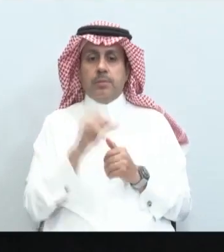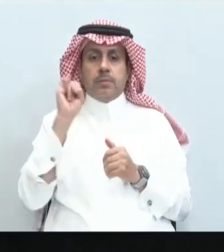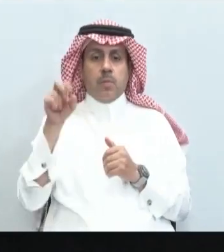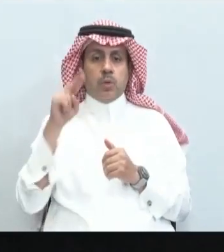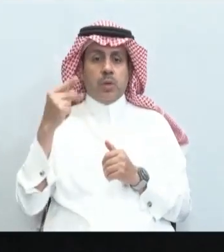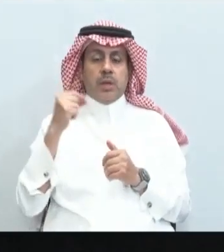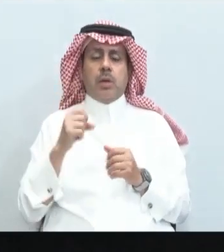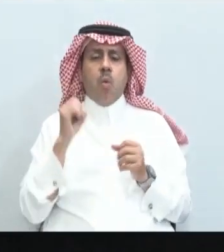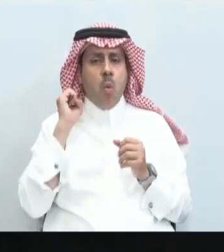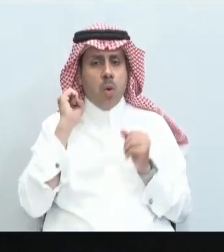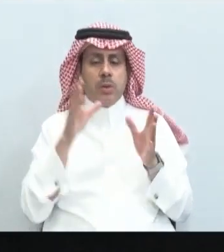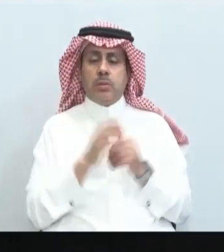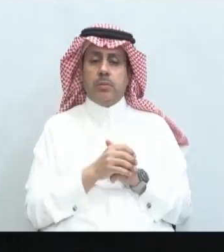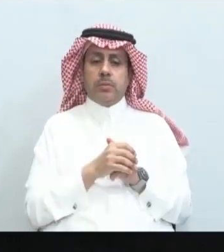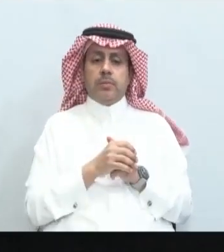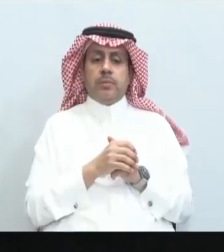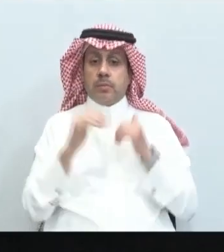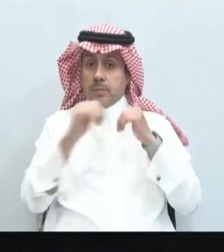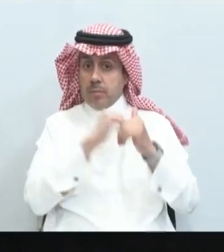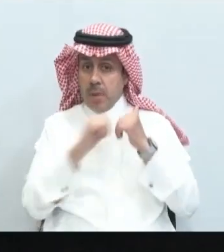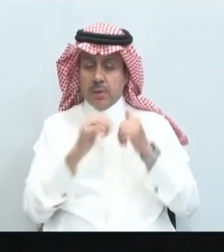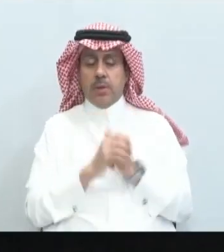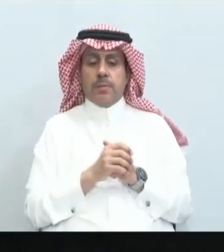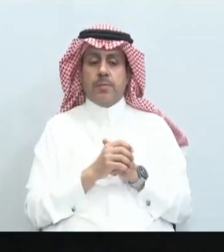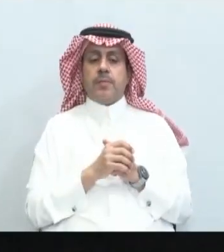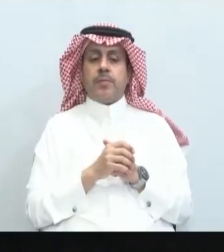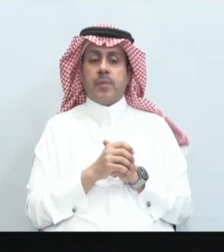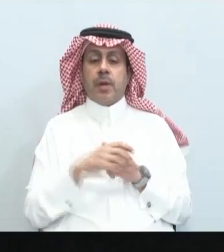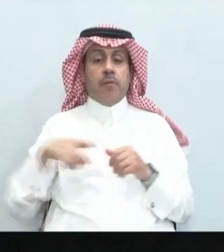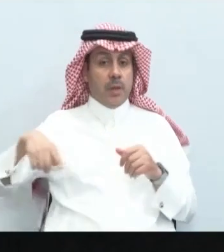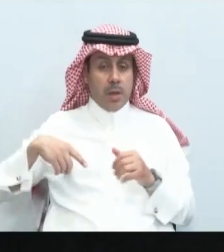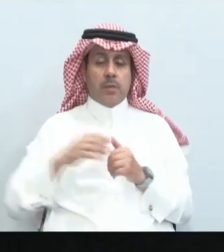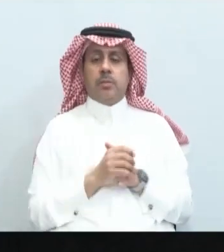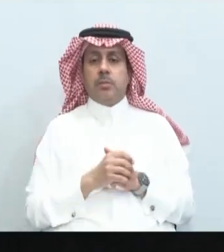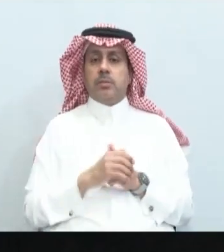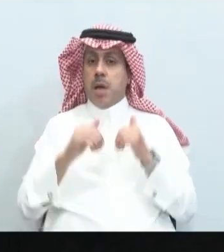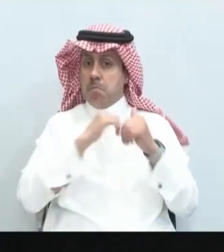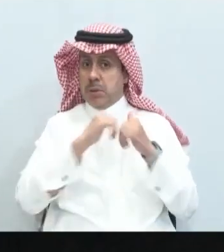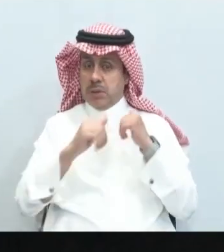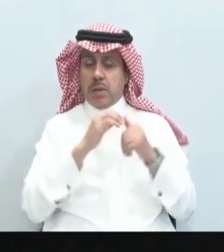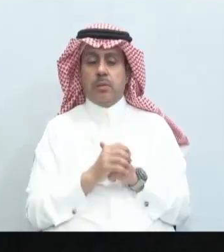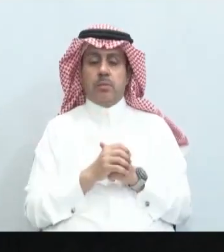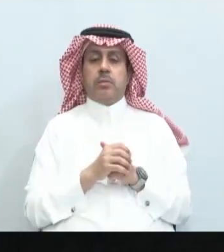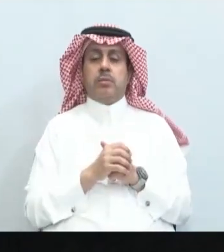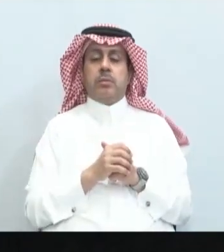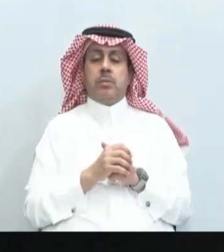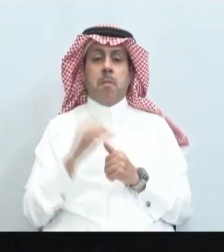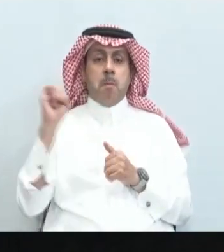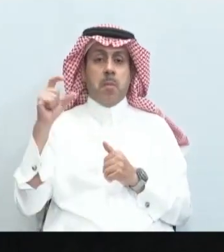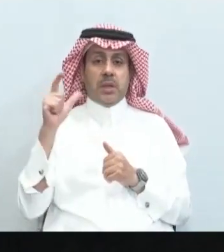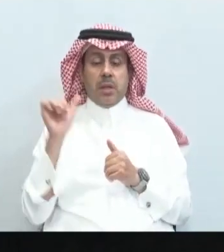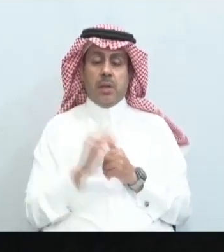ومتنوعه في مجال ربما يكون في مجال الاداري او في نقول القانون المدني